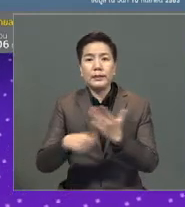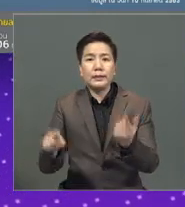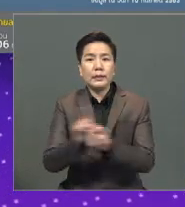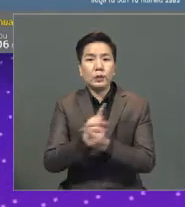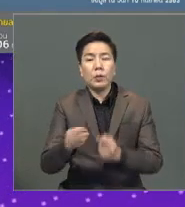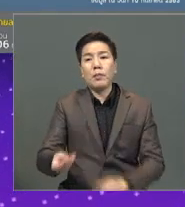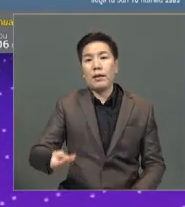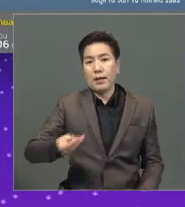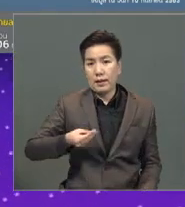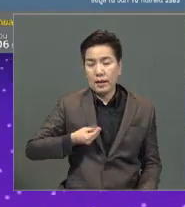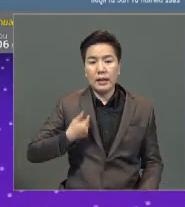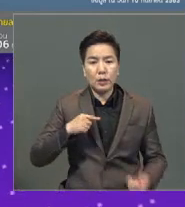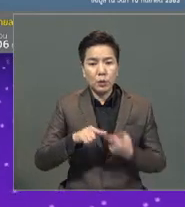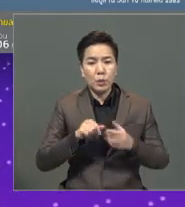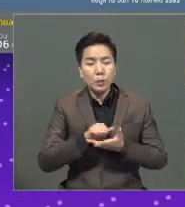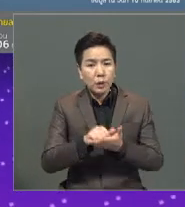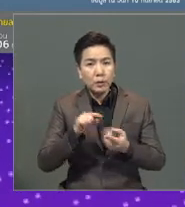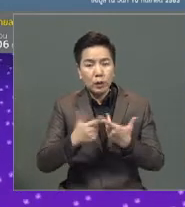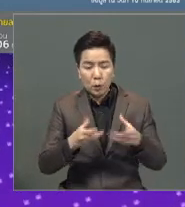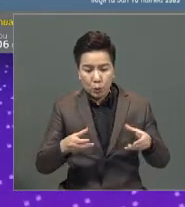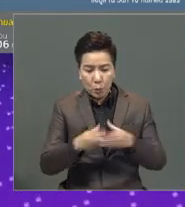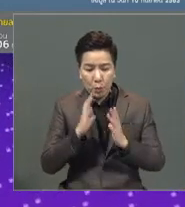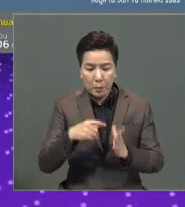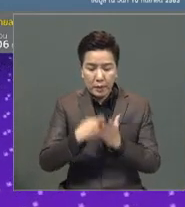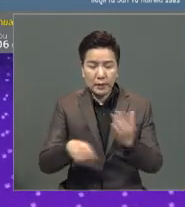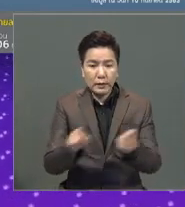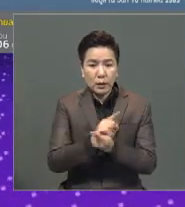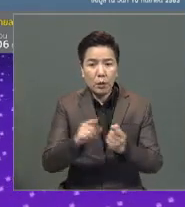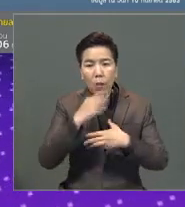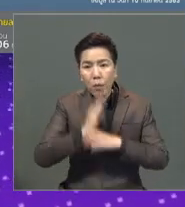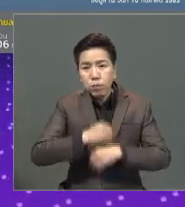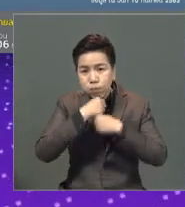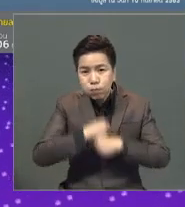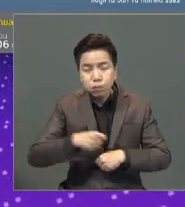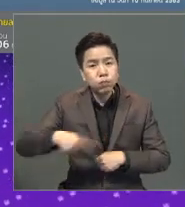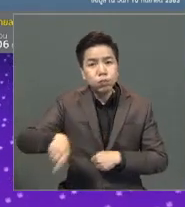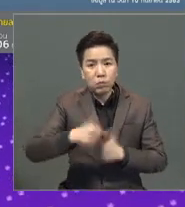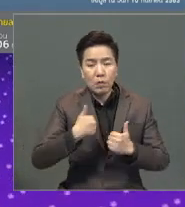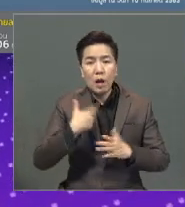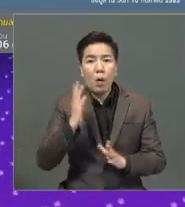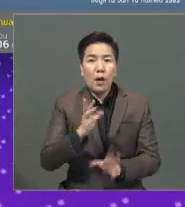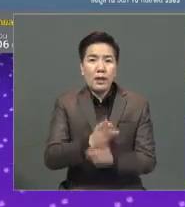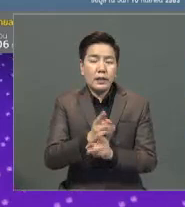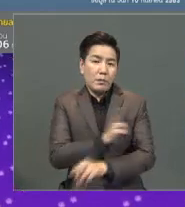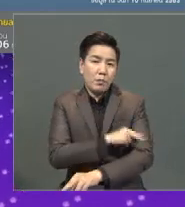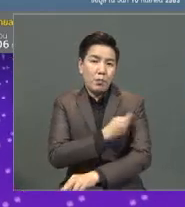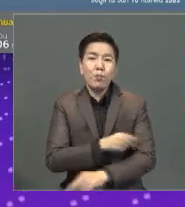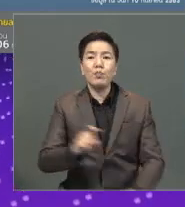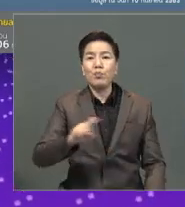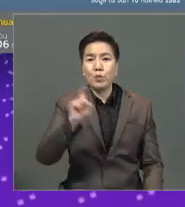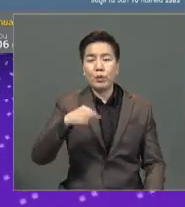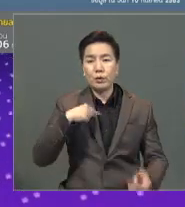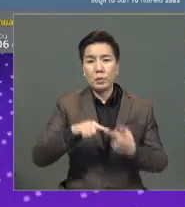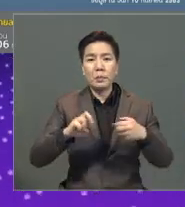กำหนดให้บริการเพื่อเป็นการป้องกันโรคในกลุ่มผู้ประกันตนสูงอายุและก็ลดภาระการรักษาของบุคลากรทางการแพทย์